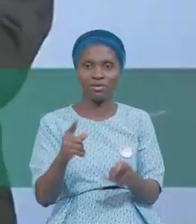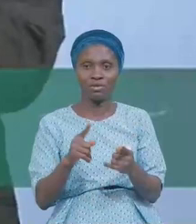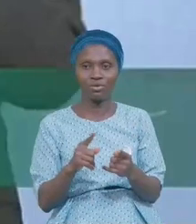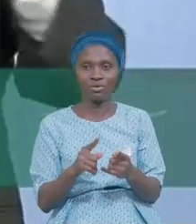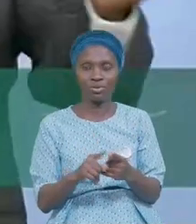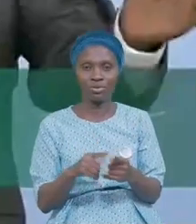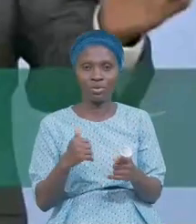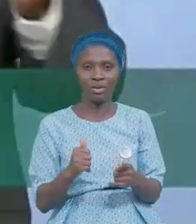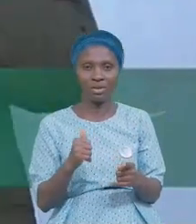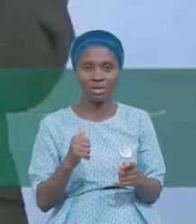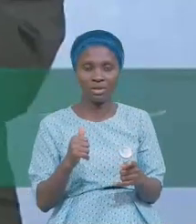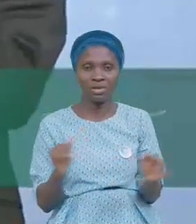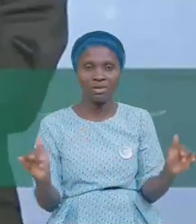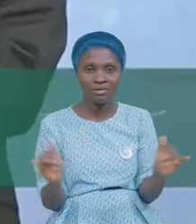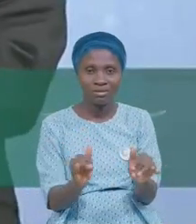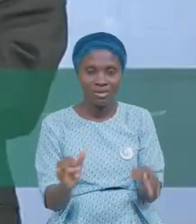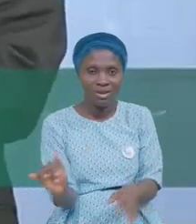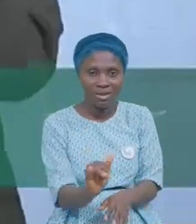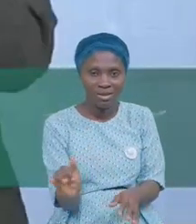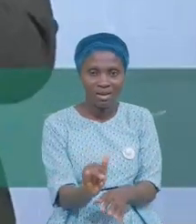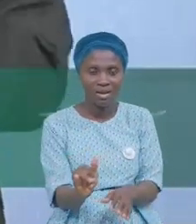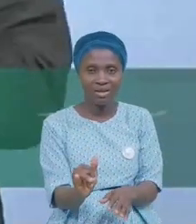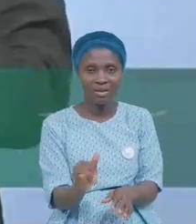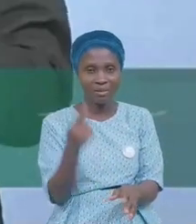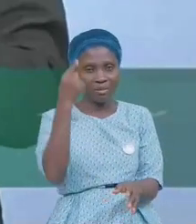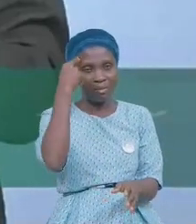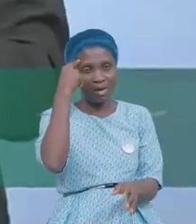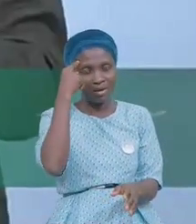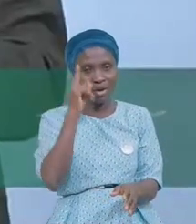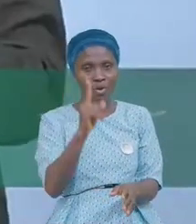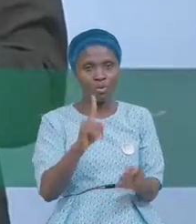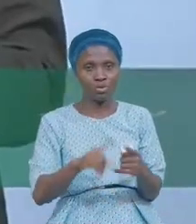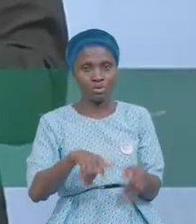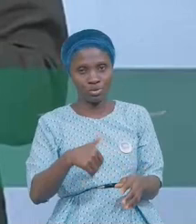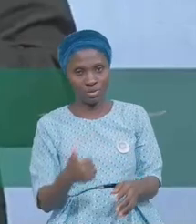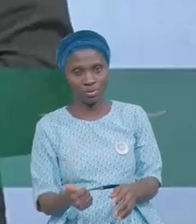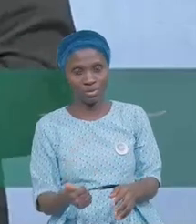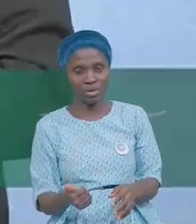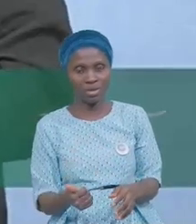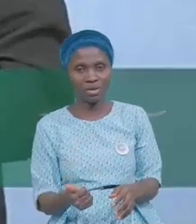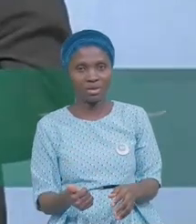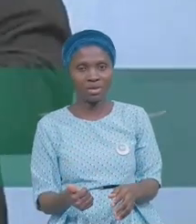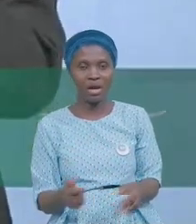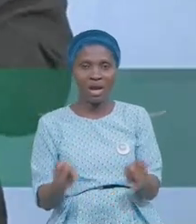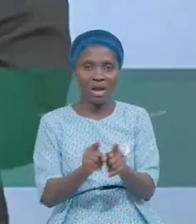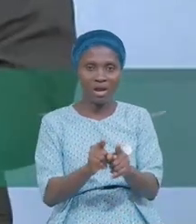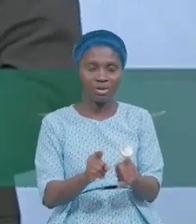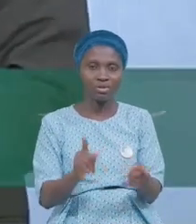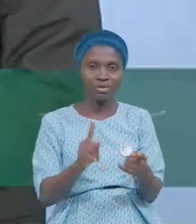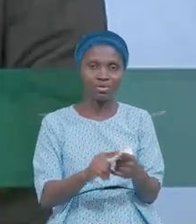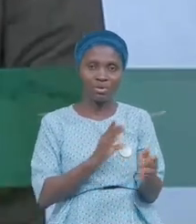Que le Dieu de la persévérance et de la consolation vous donne d'avoir les mêmes sentiments les uns envers les autres, selon